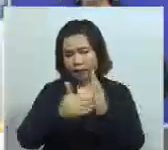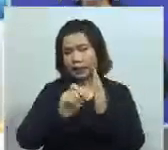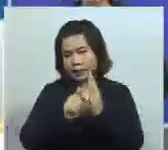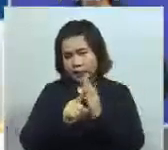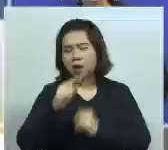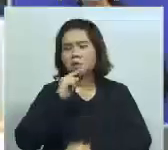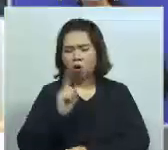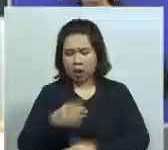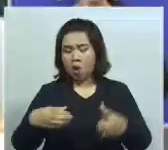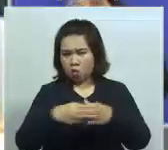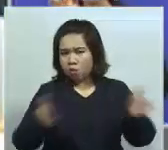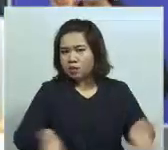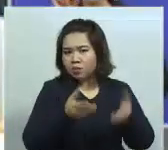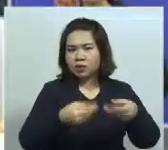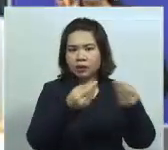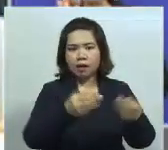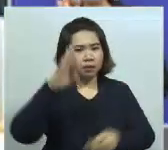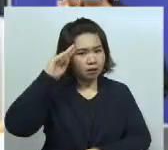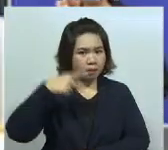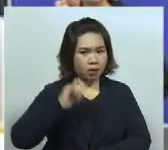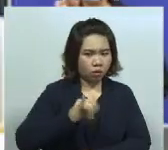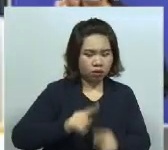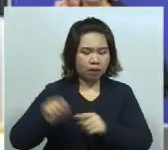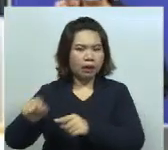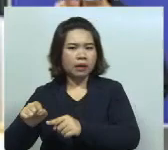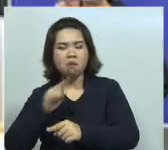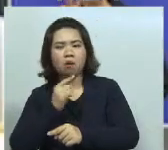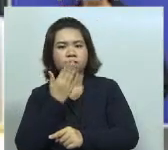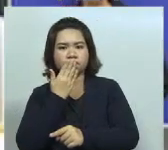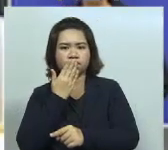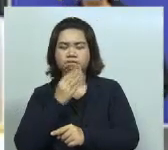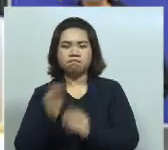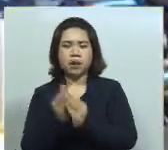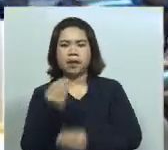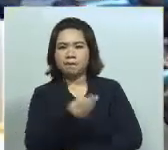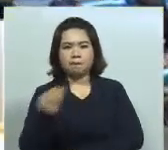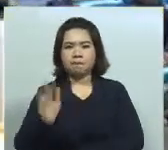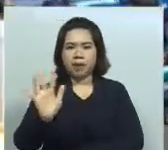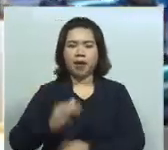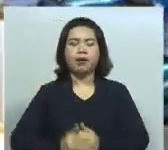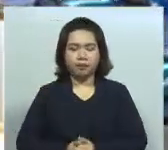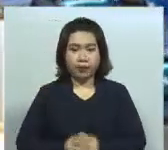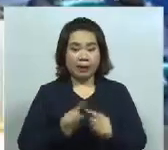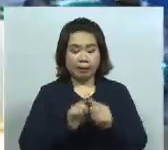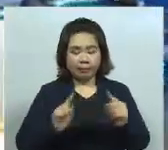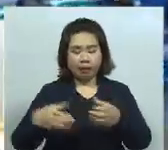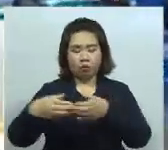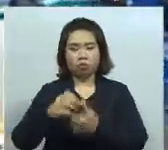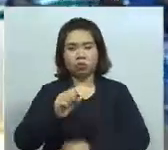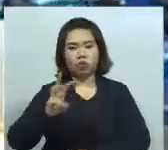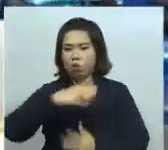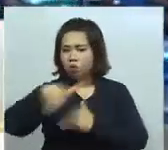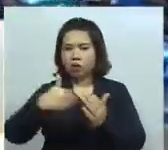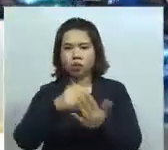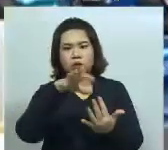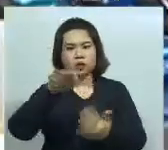ติของพรรคในการสนับสนุนพลเอกประยุทธ์โดยงดออกเสียงในขณะที่ส.ว.ทั้งหมดก็เทคะแนนเลือกพลเอกประยุทธ์